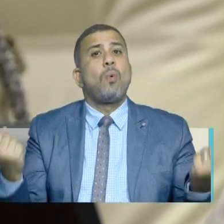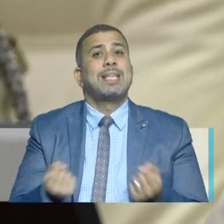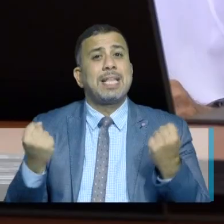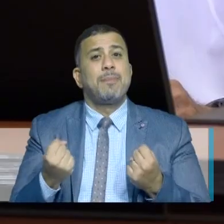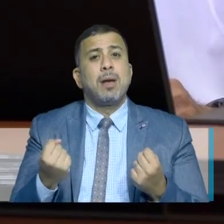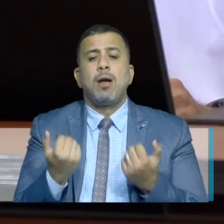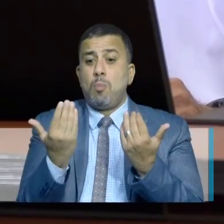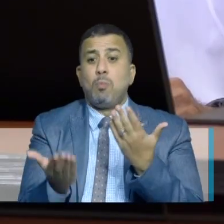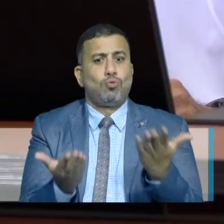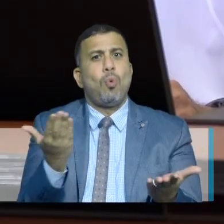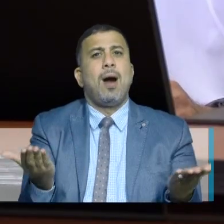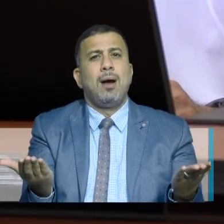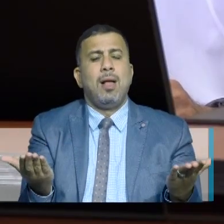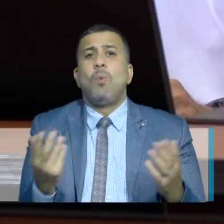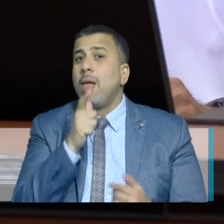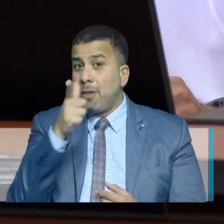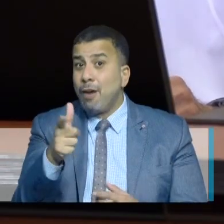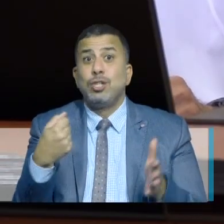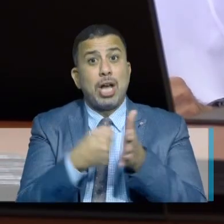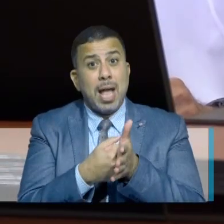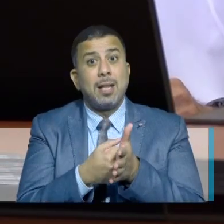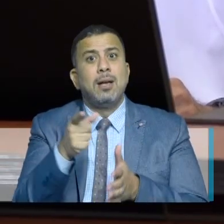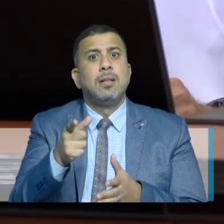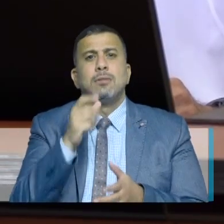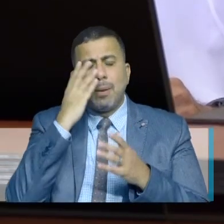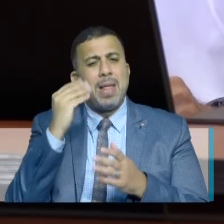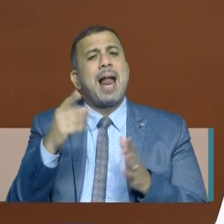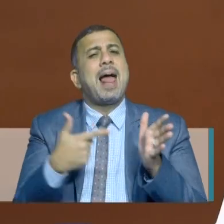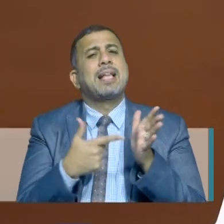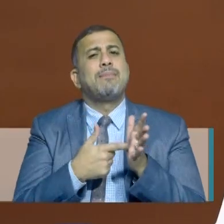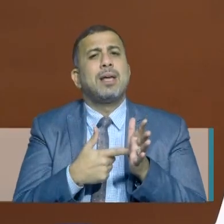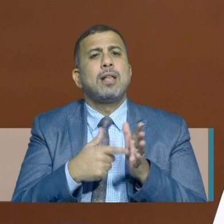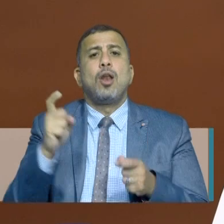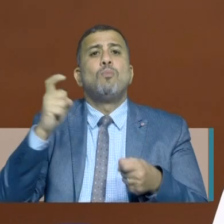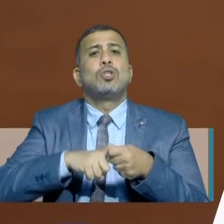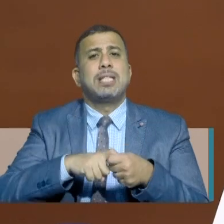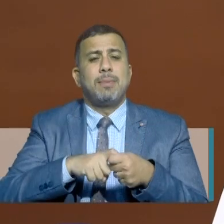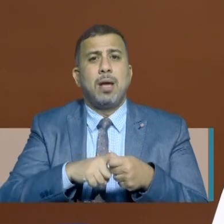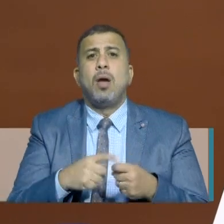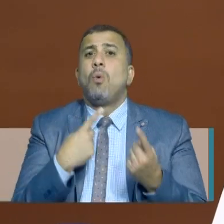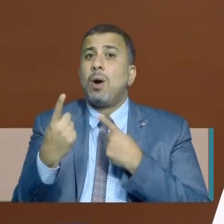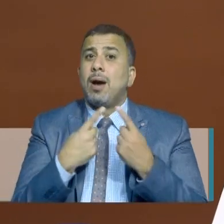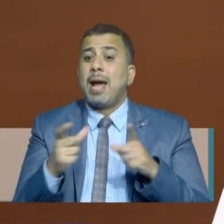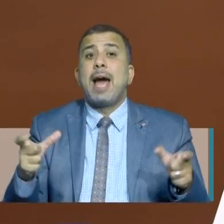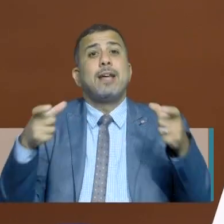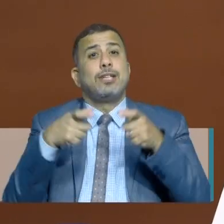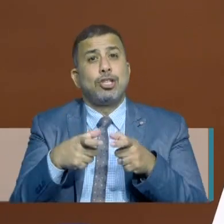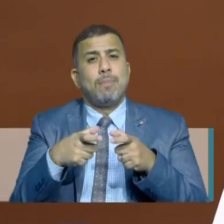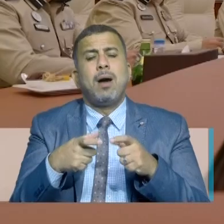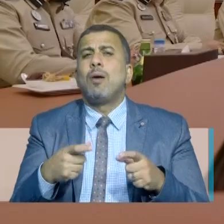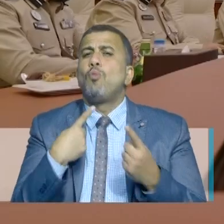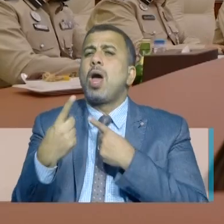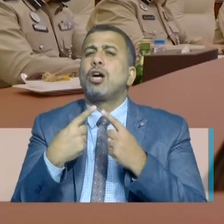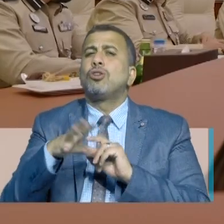الدراسيه والتدريبيه المطروحه والاعتراف بالشهادات التي تمنحها الاكاديميه لمنتسبيها وجرى